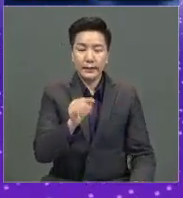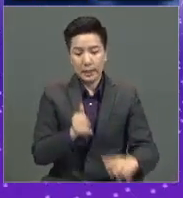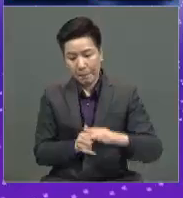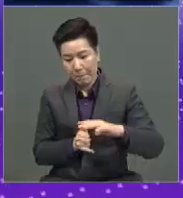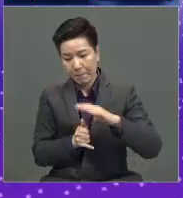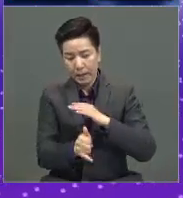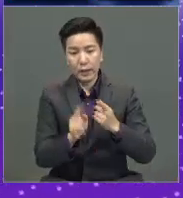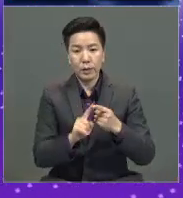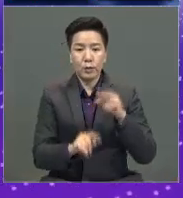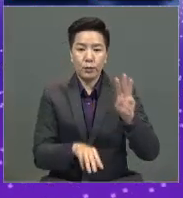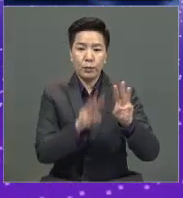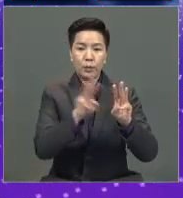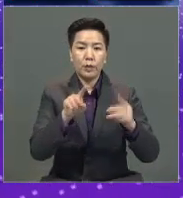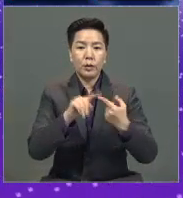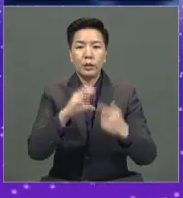ค่ะเป็นเว็บไซต์ที่จะเปิดให้ประชาชนเข้าไปลงทะเบียนในการเดินทางไป